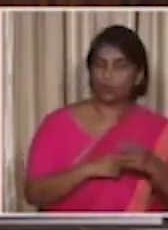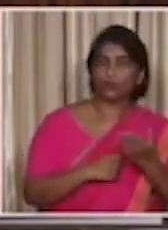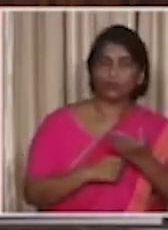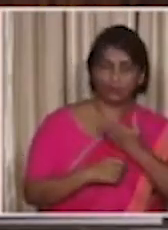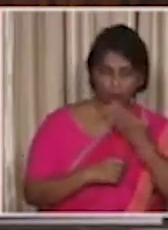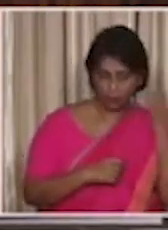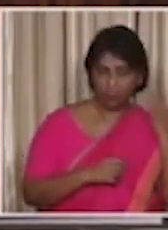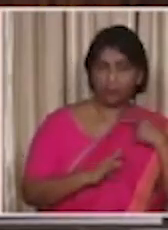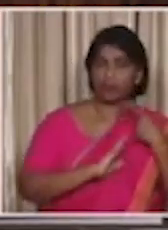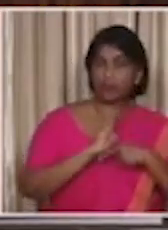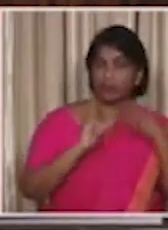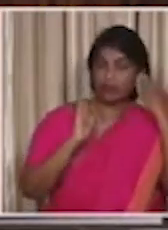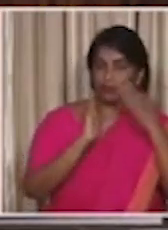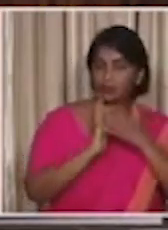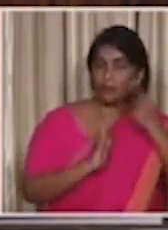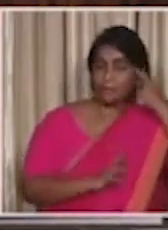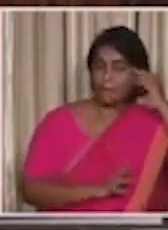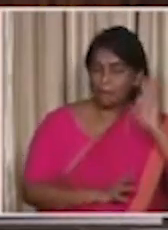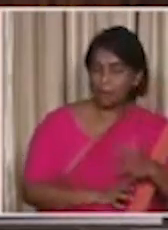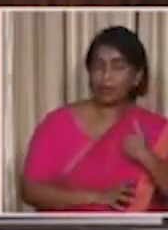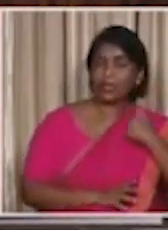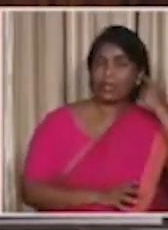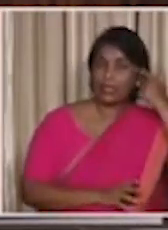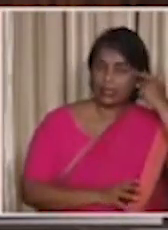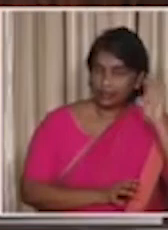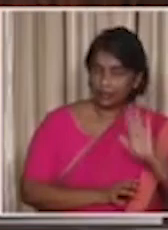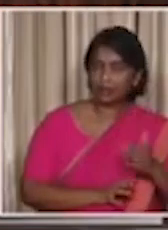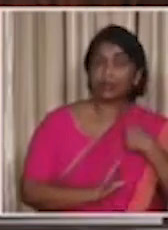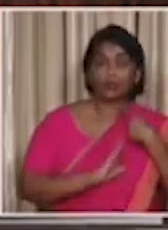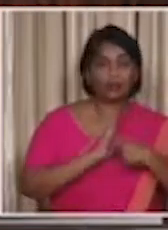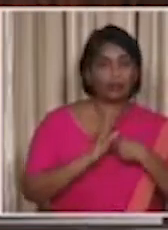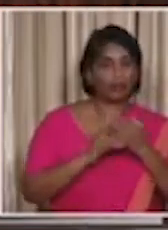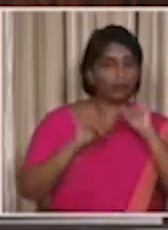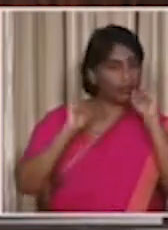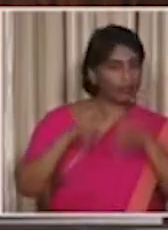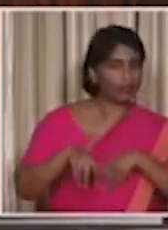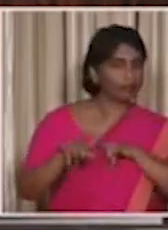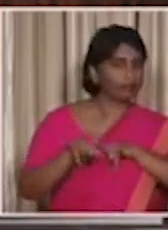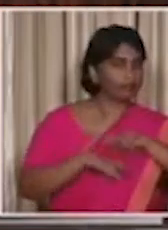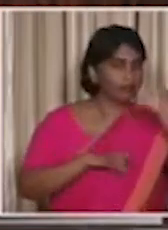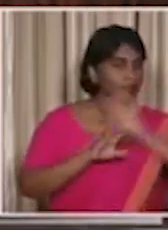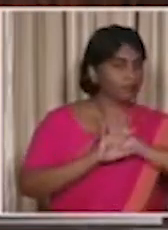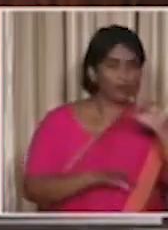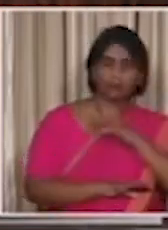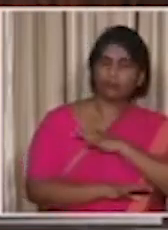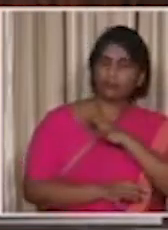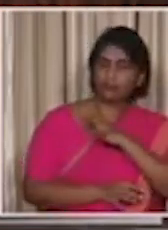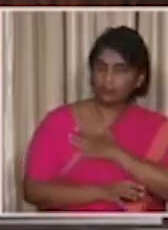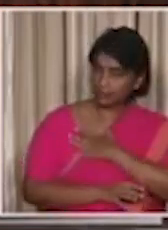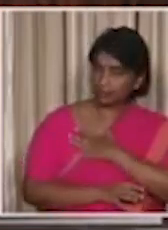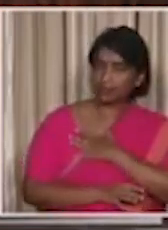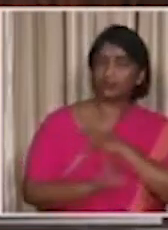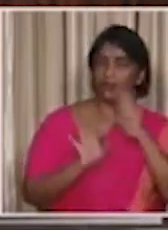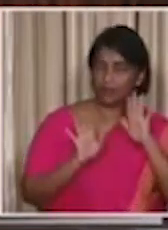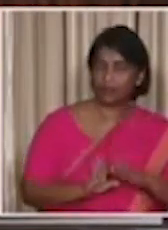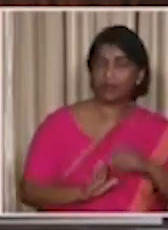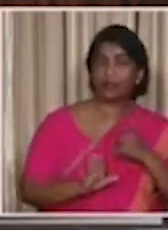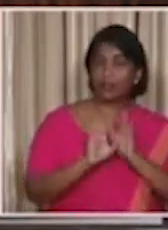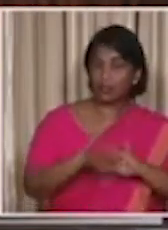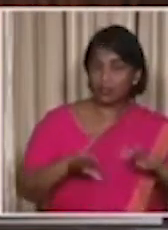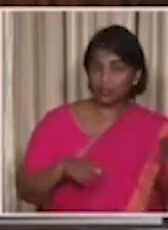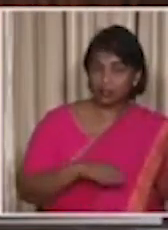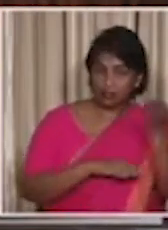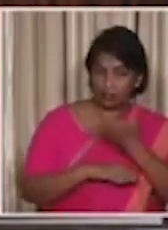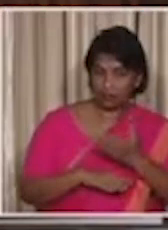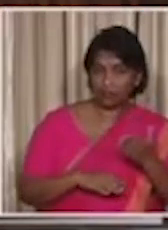පුළුවන්. රට ගැන බලාපොරොත්තු දල්වාගෙන සිටින රට නොහැර නොයන්ට අදිෂ්ඨාන කරගෙන සිටින මේ දරු